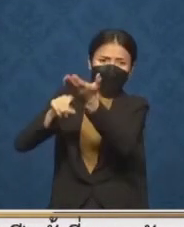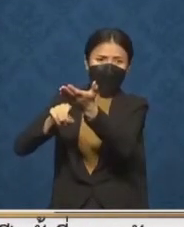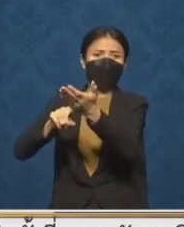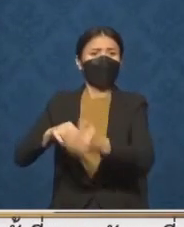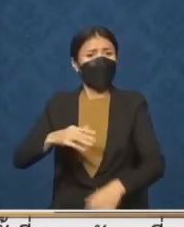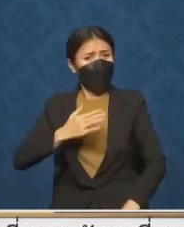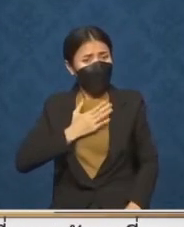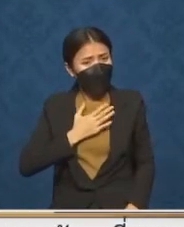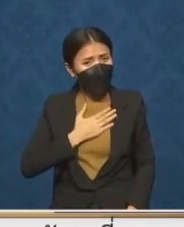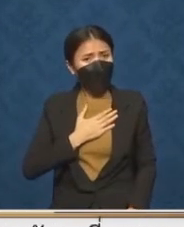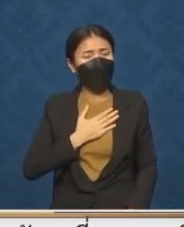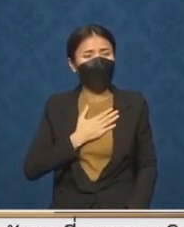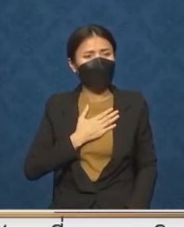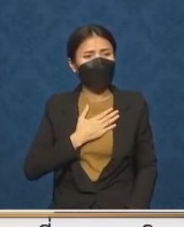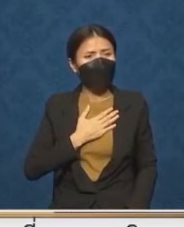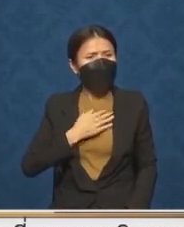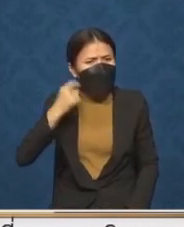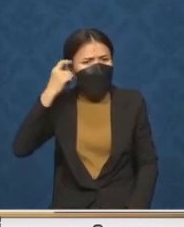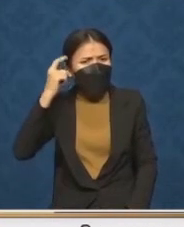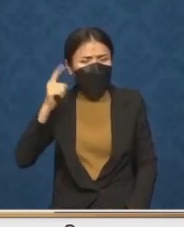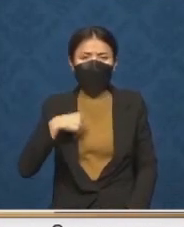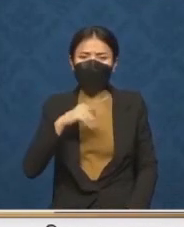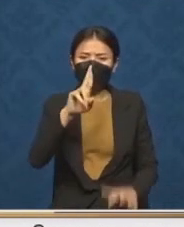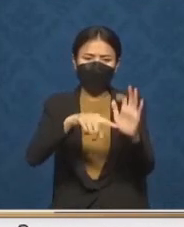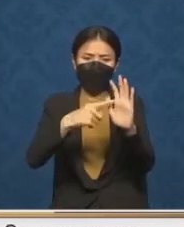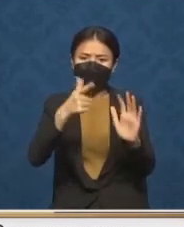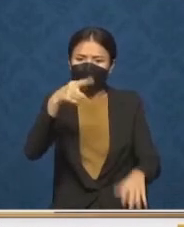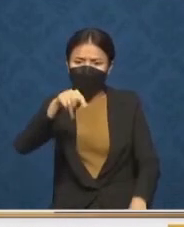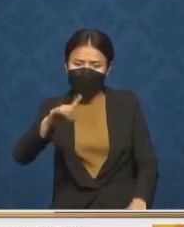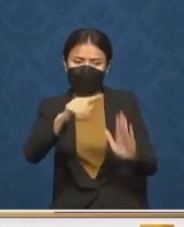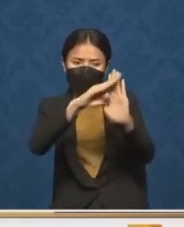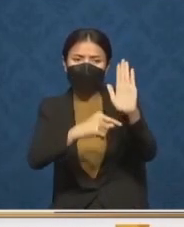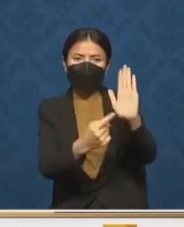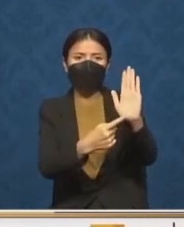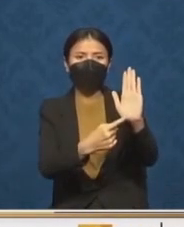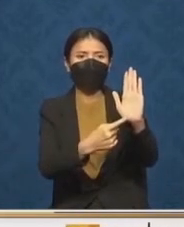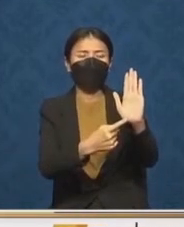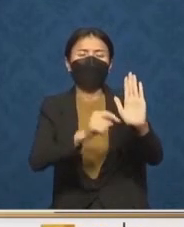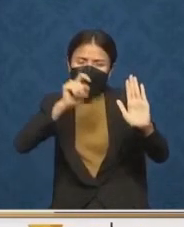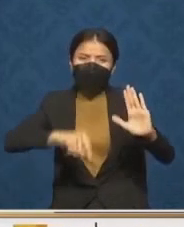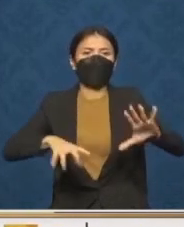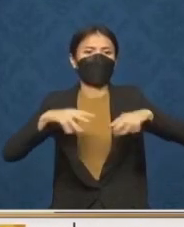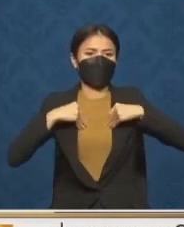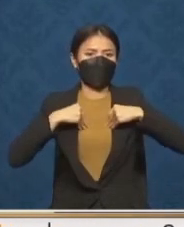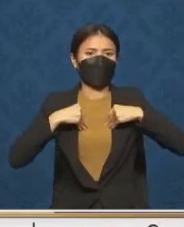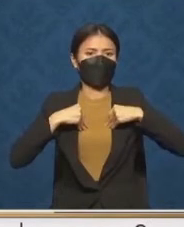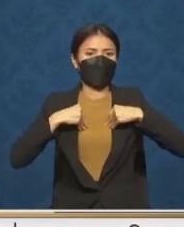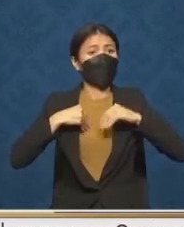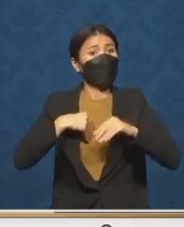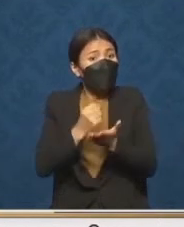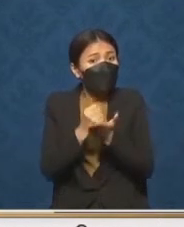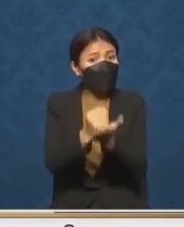ไม่เห็นเหตุผลอะไรเลยในการที่จะปฏิเสธร่างพรบฉบับนี้ไม่ว่าจะเป็นเรื่องที่ทำให้กฎหมายไทยมีความก้าวหน้